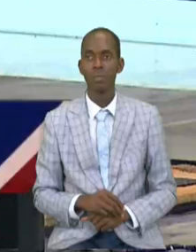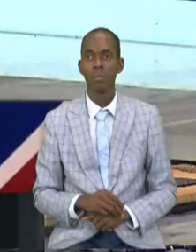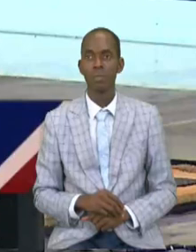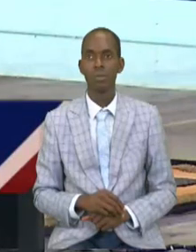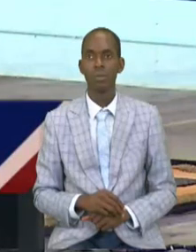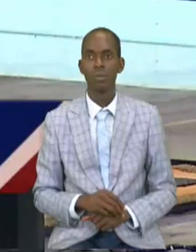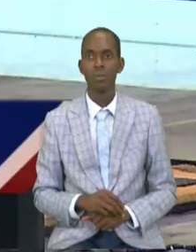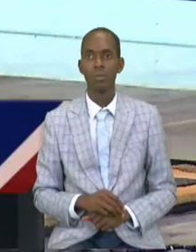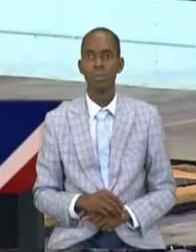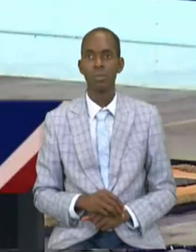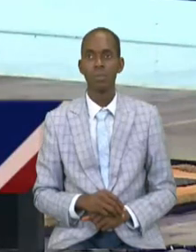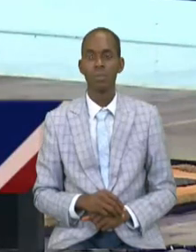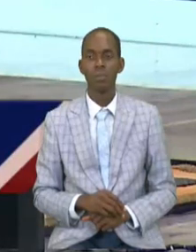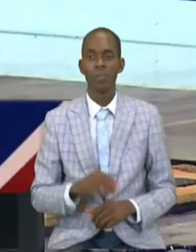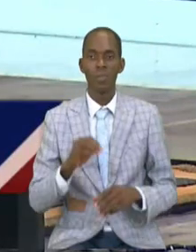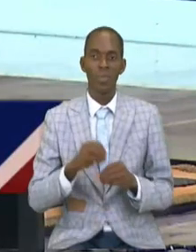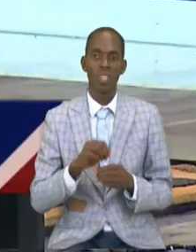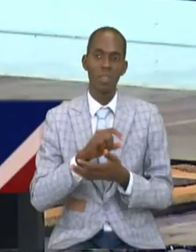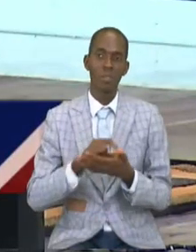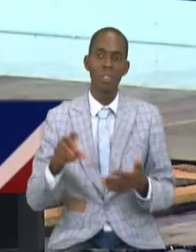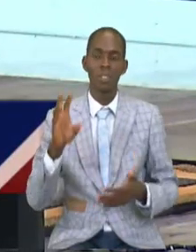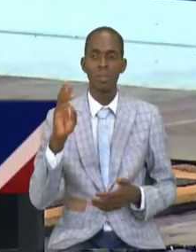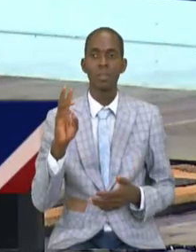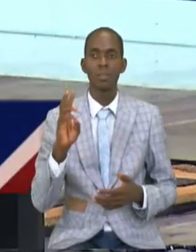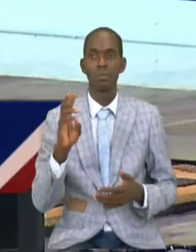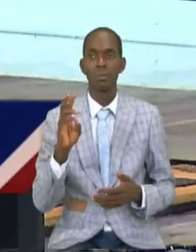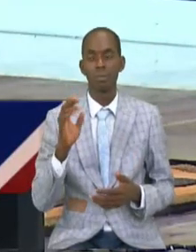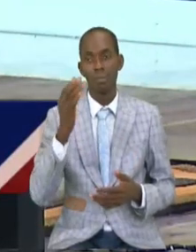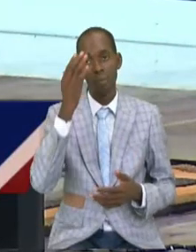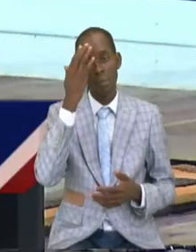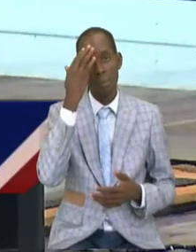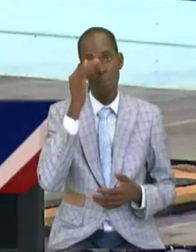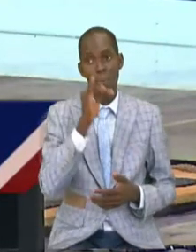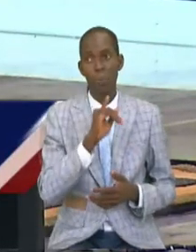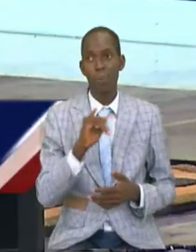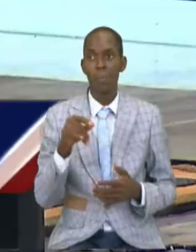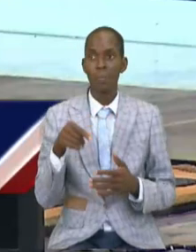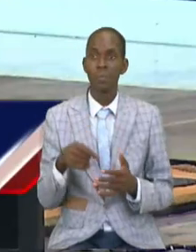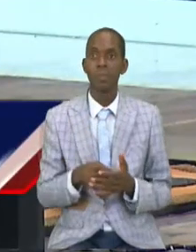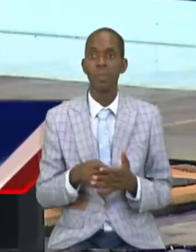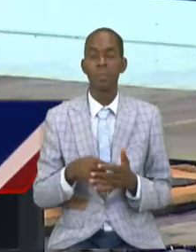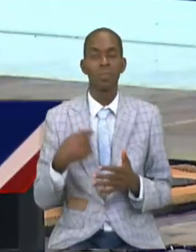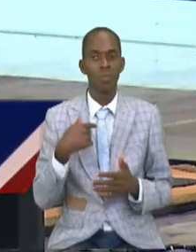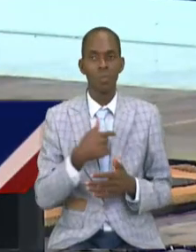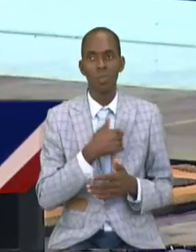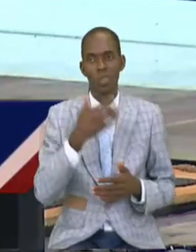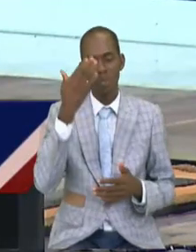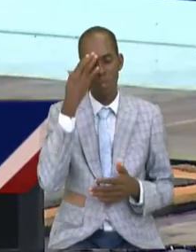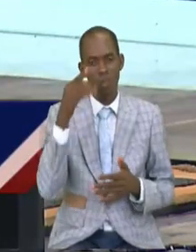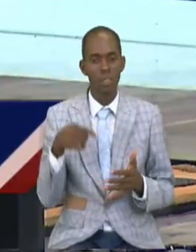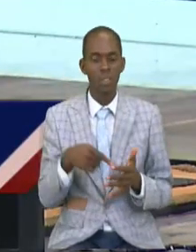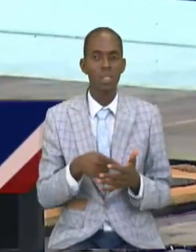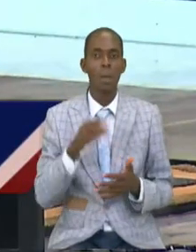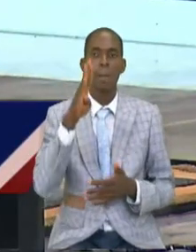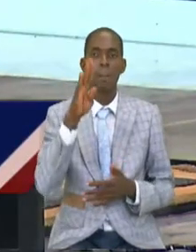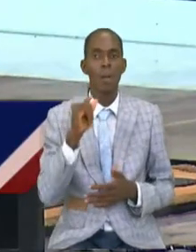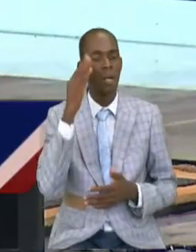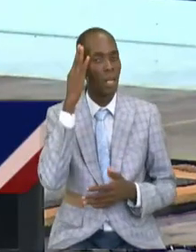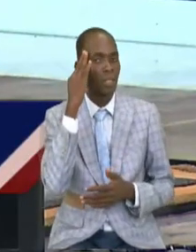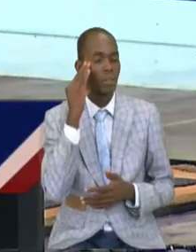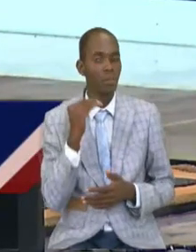Nous lisons le verset 6. Romains 6, 6. Sachant. Nous savons ceci